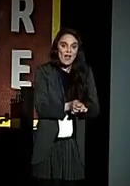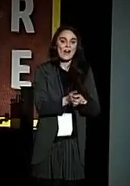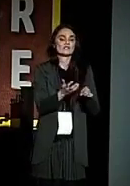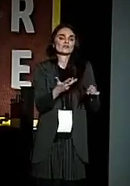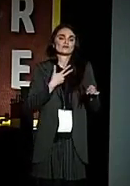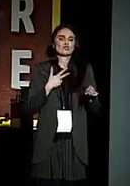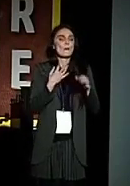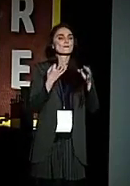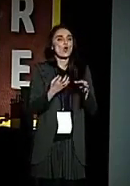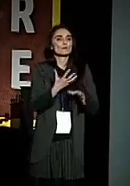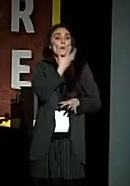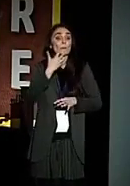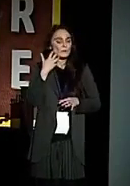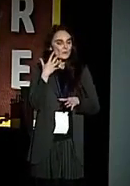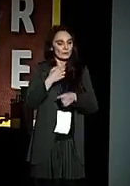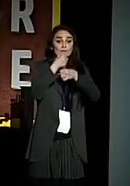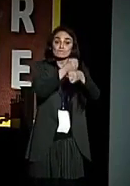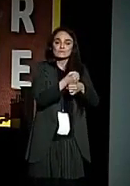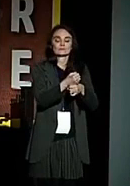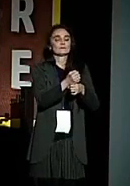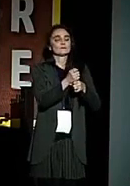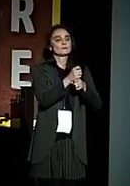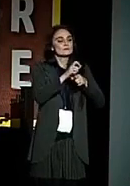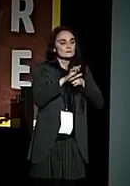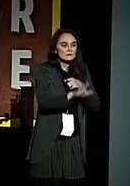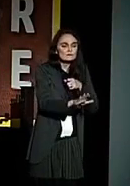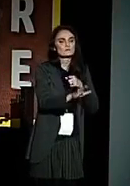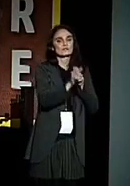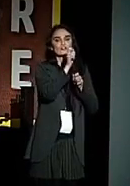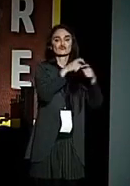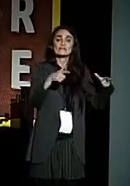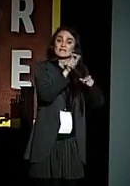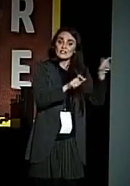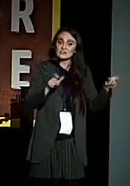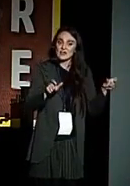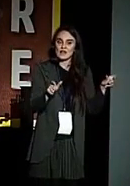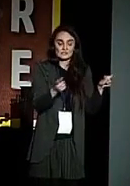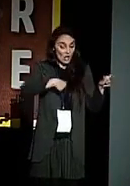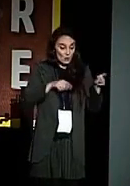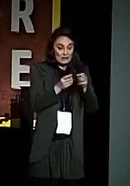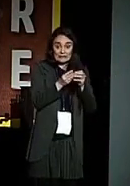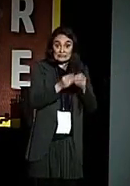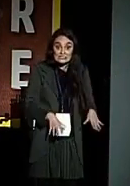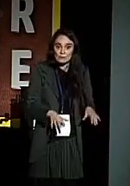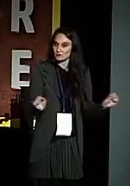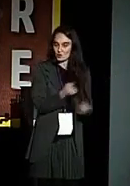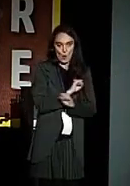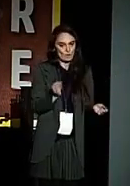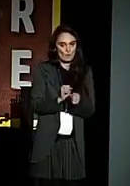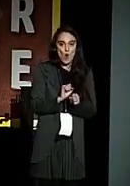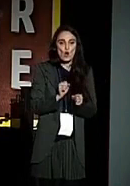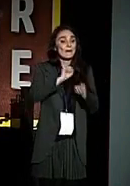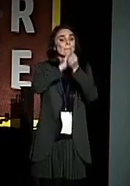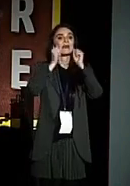patrimonio di comunità, di cittadinanza che noi non possiamo disperdere, non è una battaglia residuale. Nelle aree interne